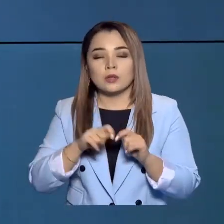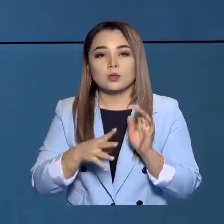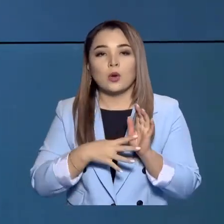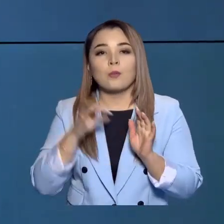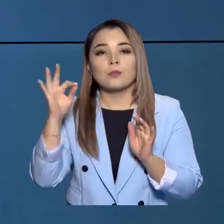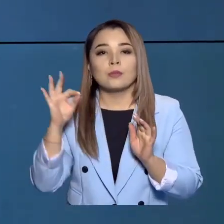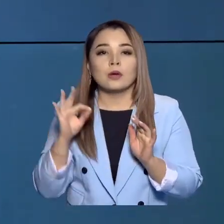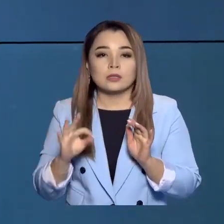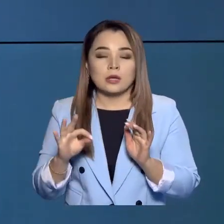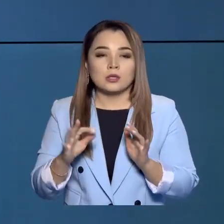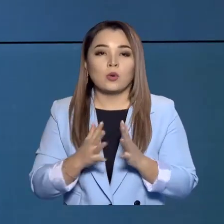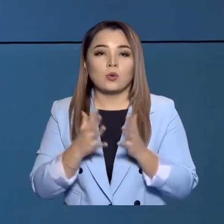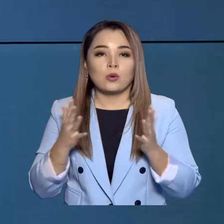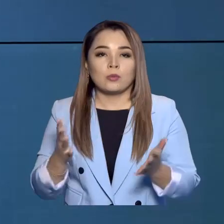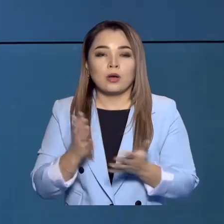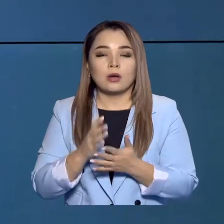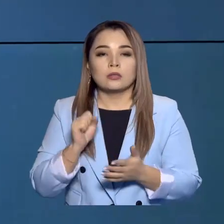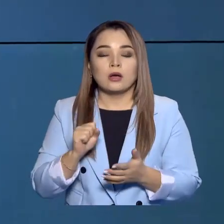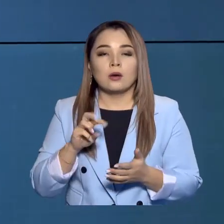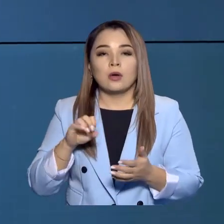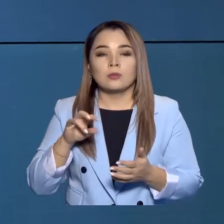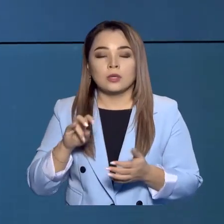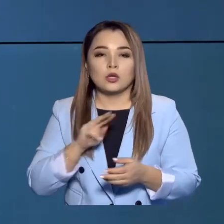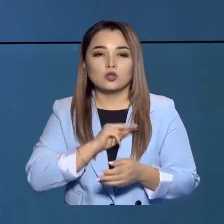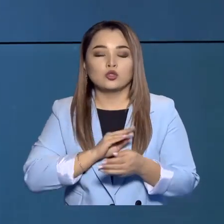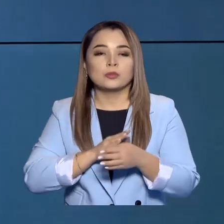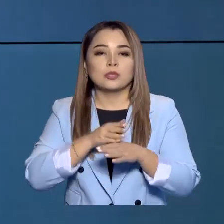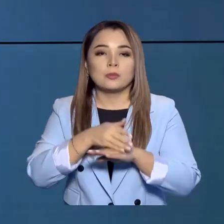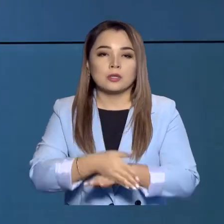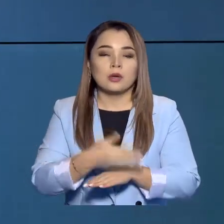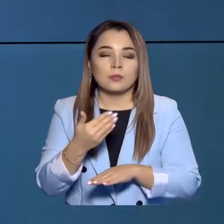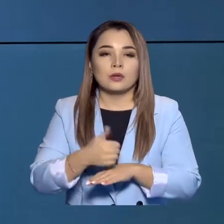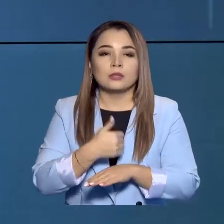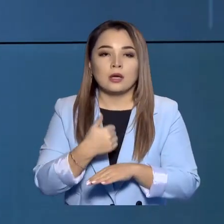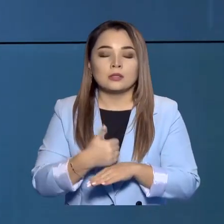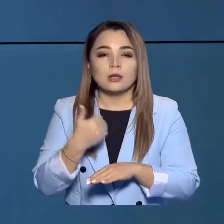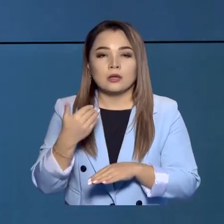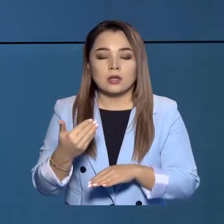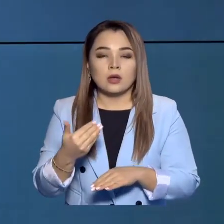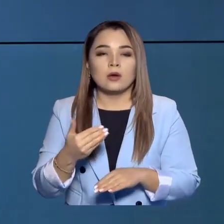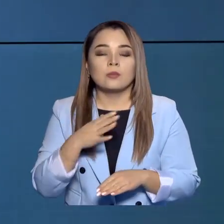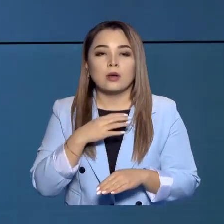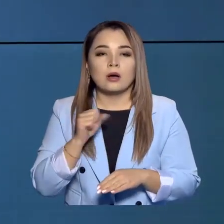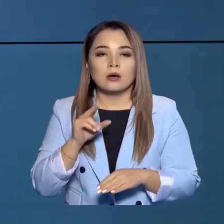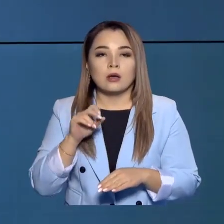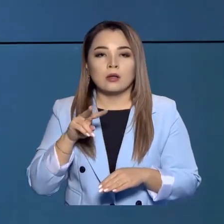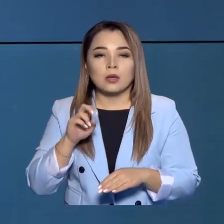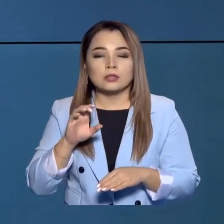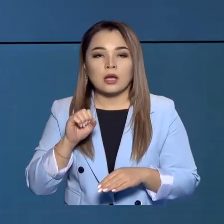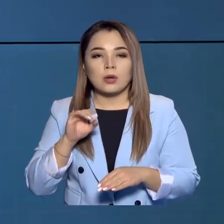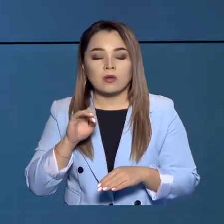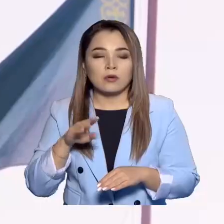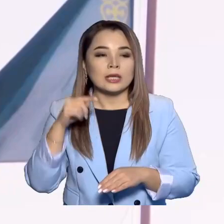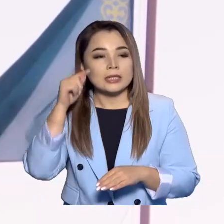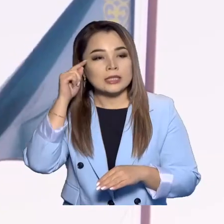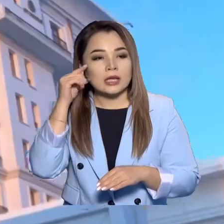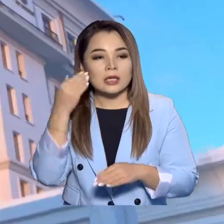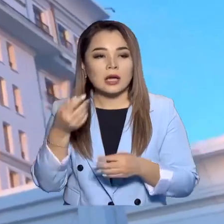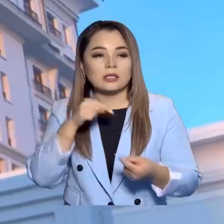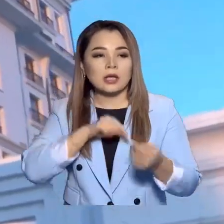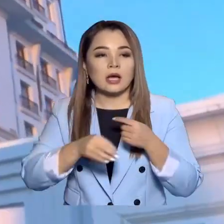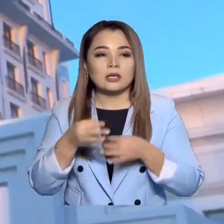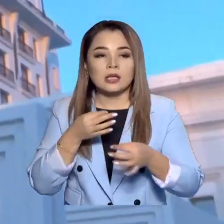9%-ға көп. Асқар Мамин Қазақстанға жұмыс сапарымен келген Қырғыз үкіметінің басшысы Ақылбек Жапаровпен келіссөз жүргізді. Тараптар сауда